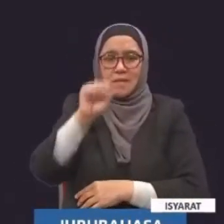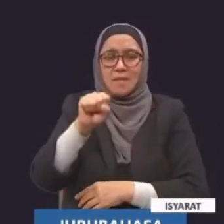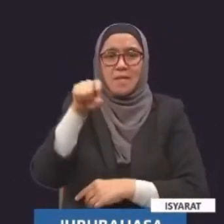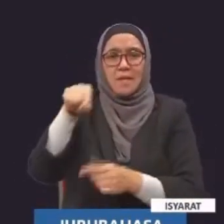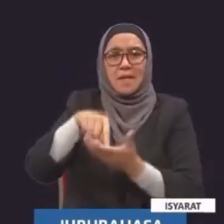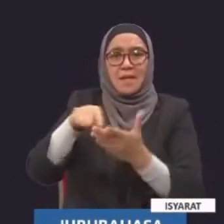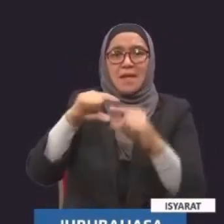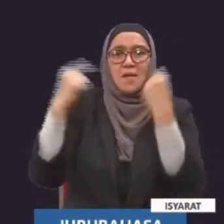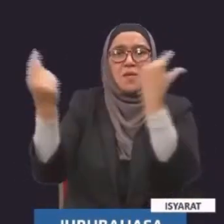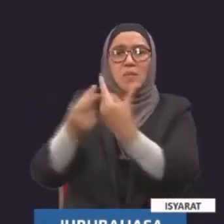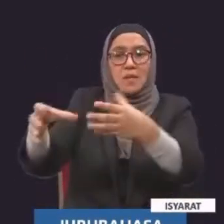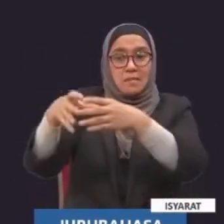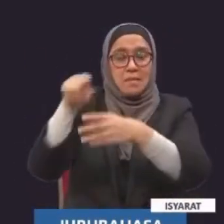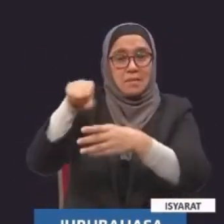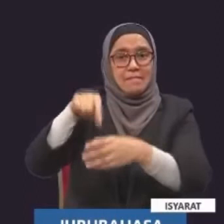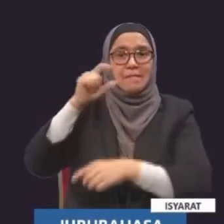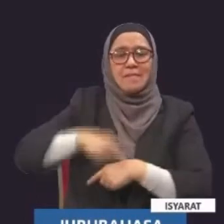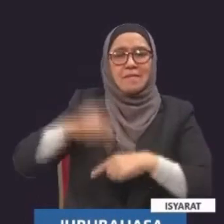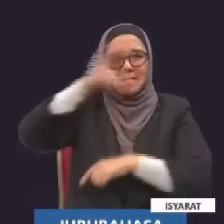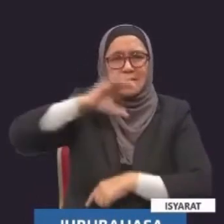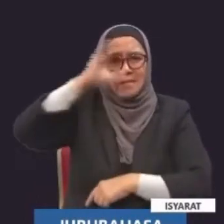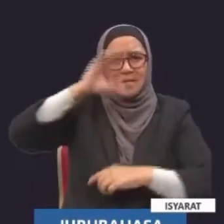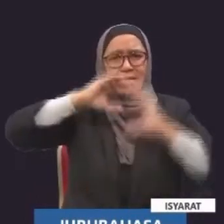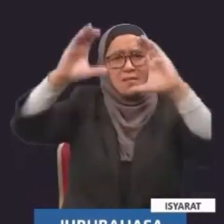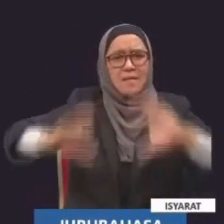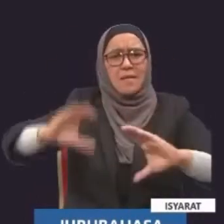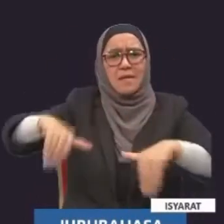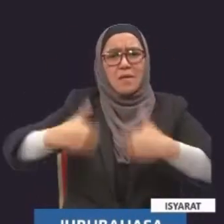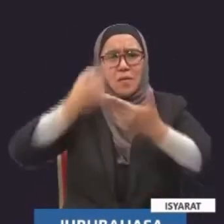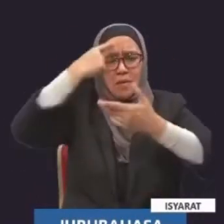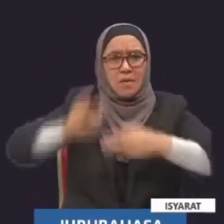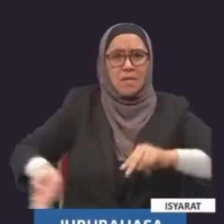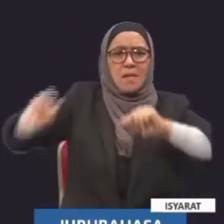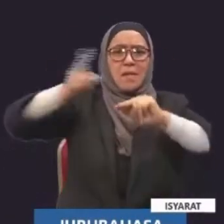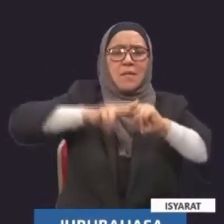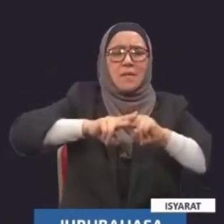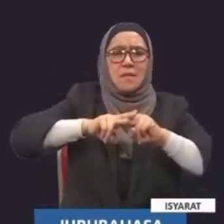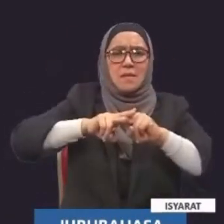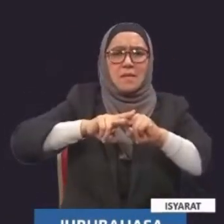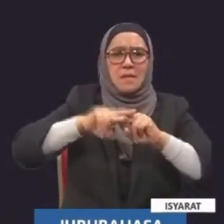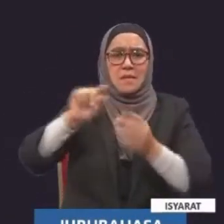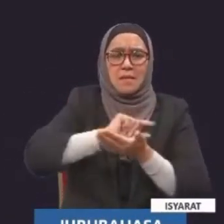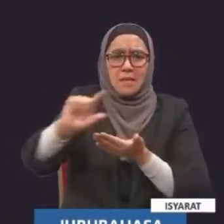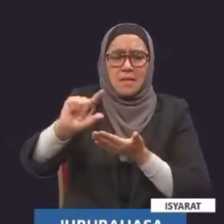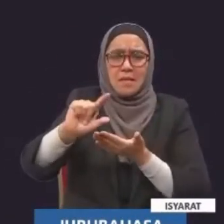mencari jalan untuk meningkatkan imbuhan mereka. Kerana pada waktu ini mereka